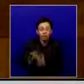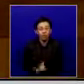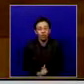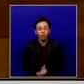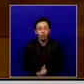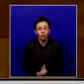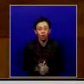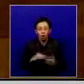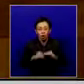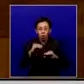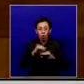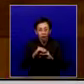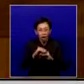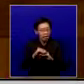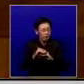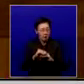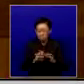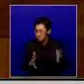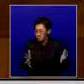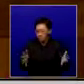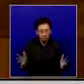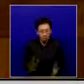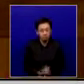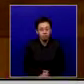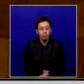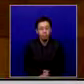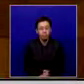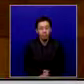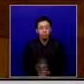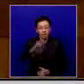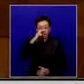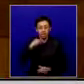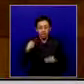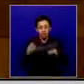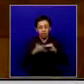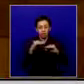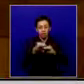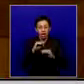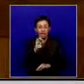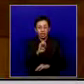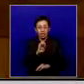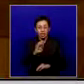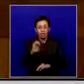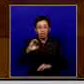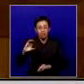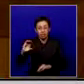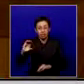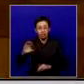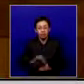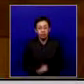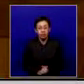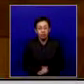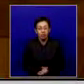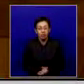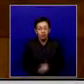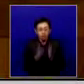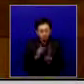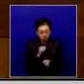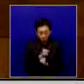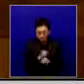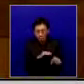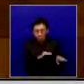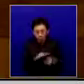ไม่มีโครงการใดที่จะเป็นหลักของเขาเลยแต่เรามี EEC อยู่ถ้าเราใช้จังหวะอันนี้สร้างบุคลากรสร้างความพร้อม